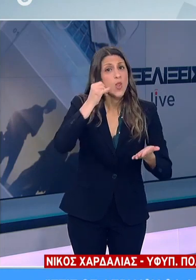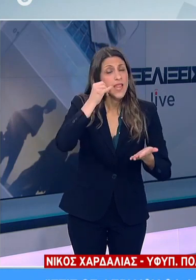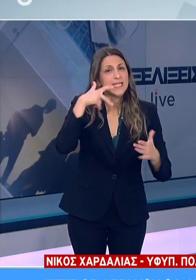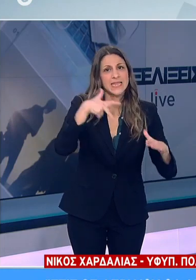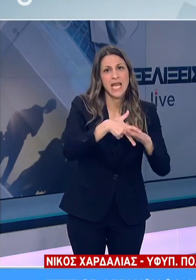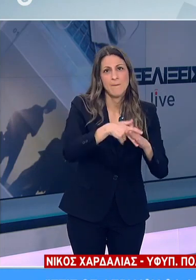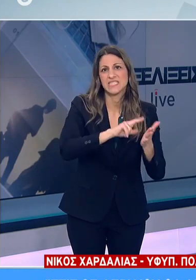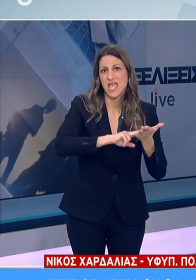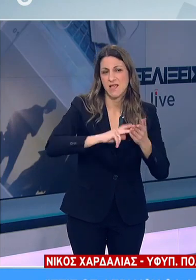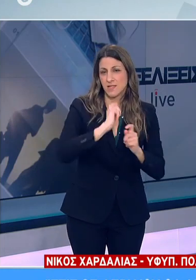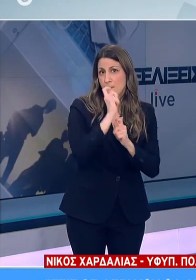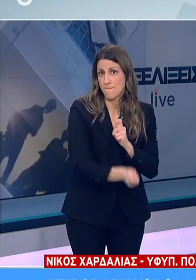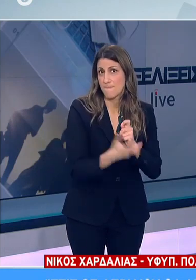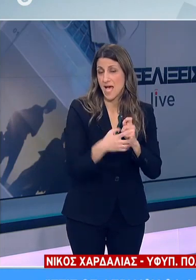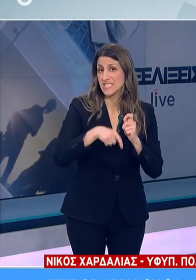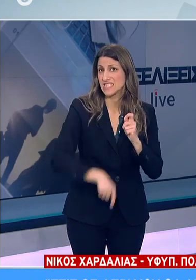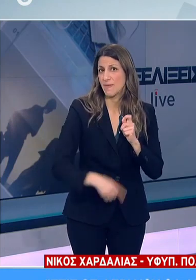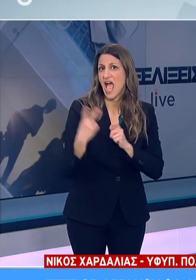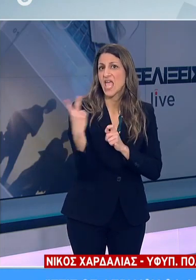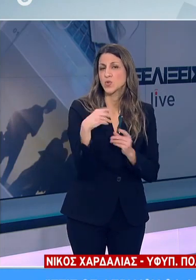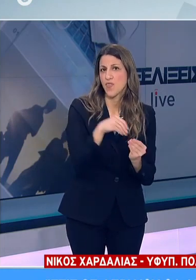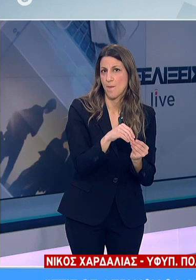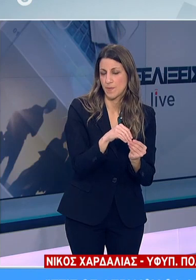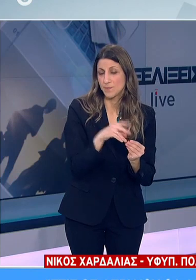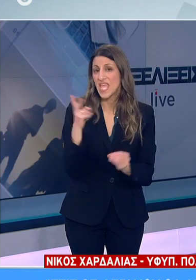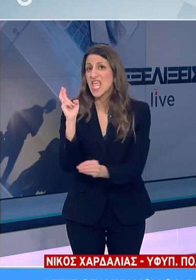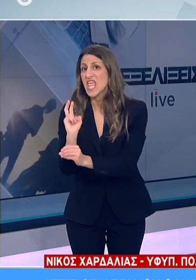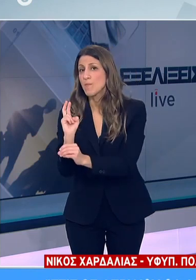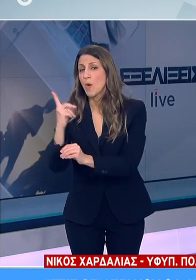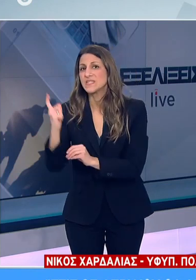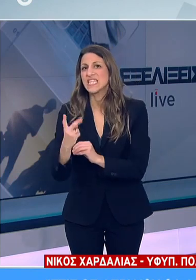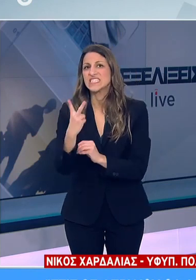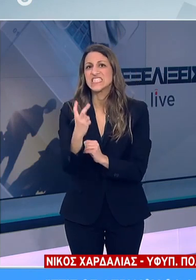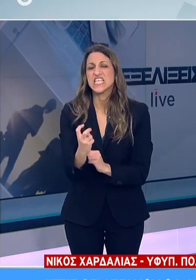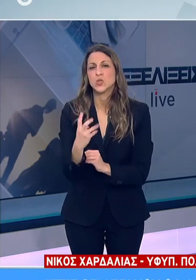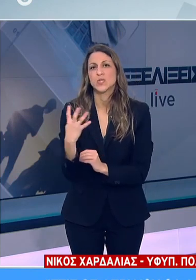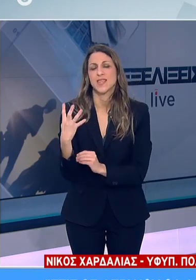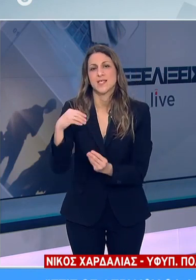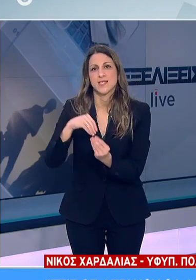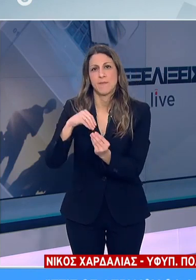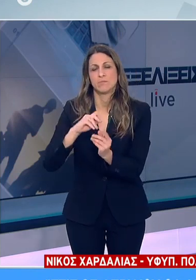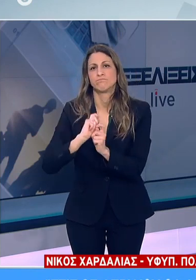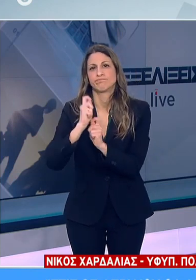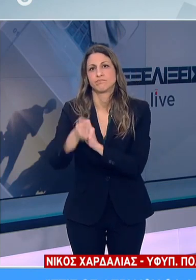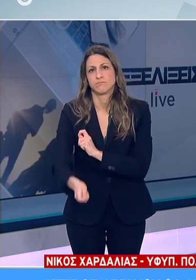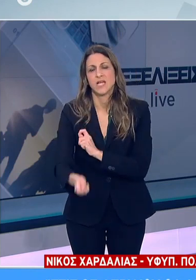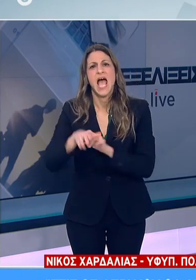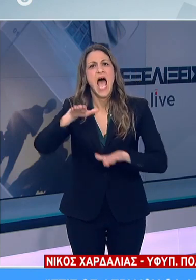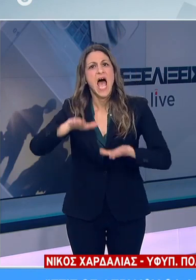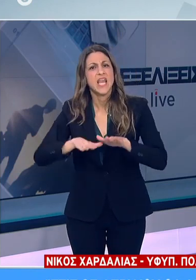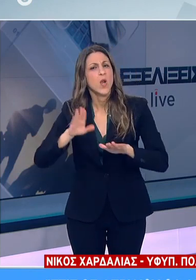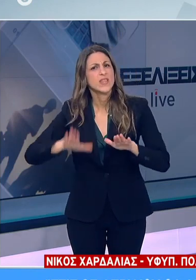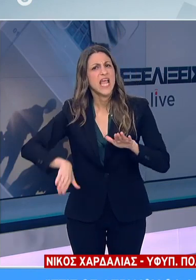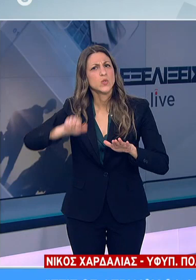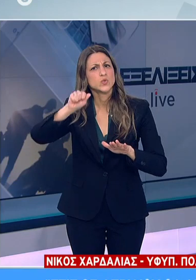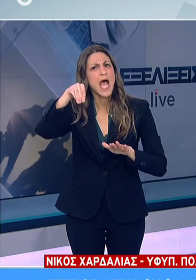τραπεζών έλαβαν τις συντάξεις τους σήμερα 22 Απριλίου, ενώ οι υπόλοιποι θα τις λάβουν στις 24 Απριλίου. Η πληρωμή γίνεται με βάση τον τελευταίο αριθμό του ΆΜΚΑ